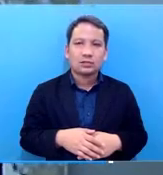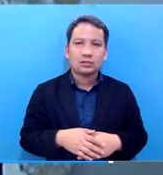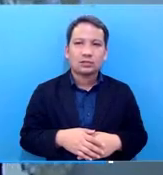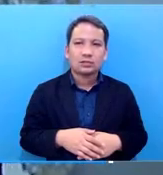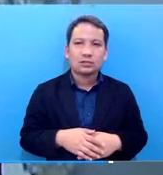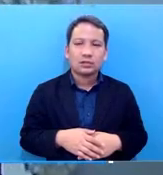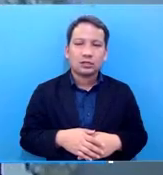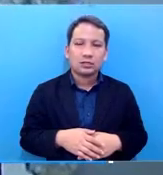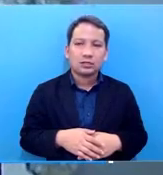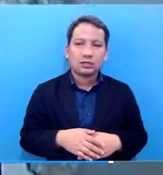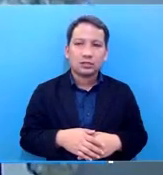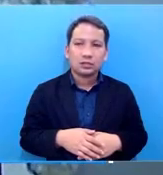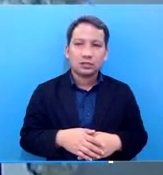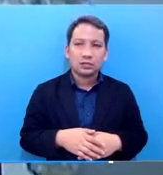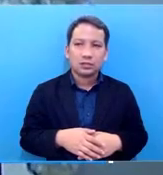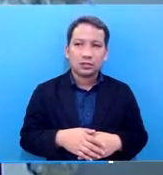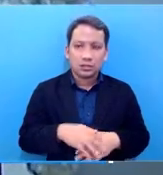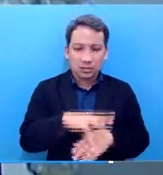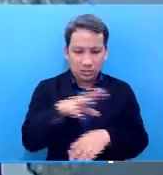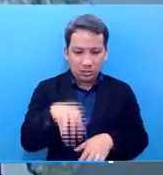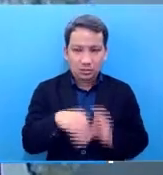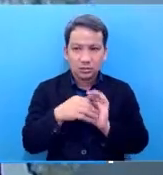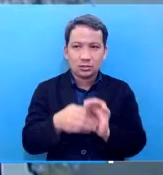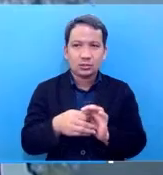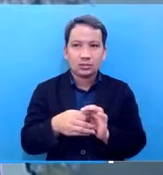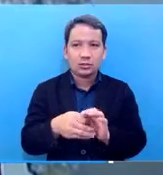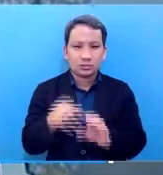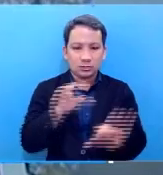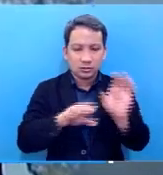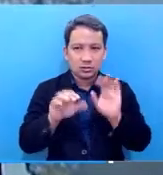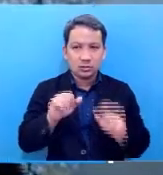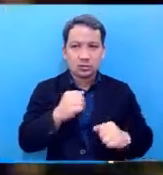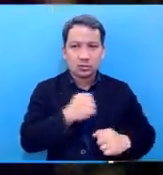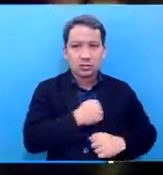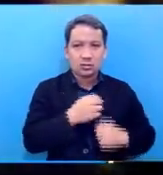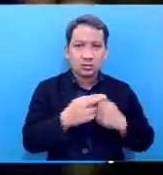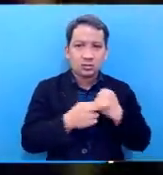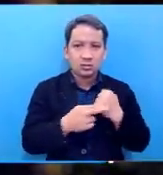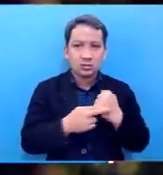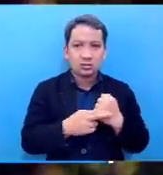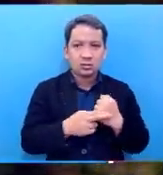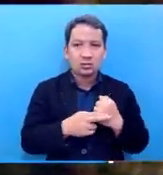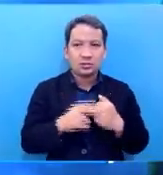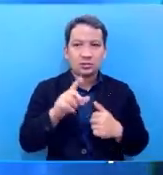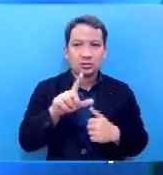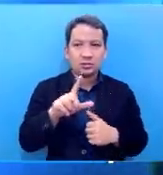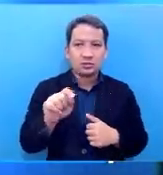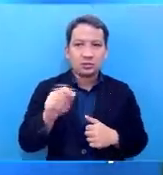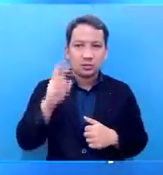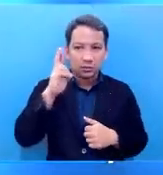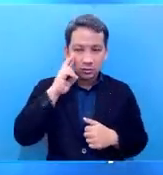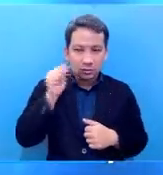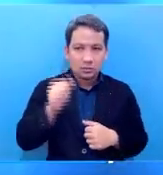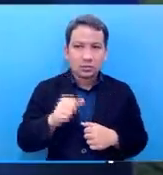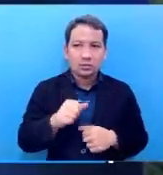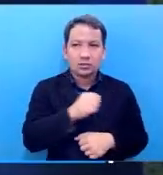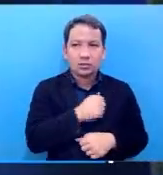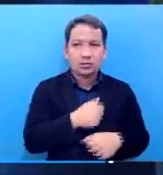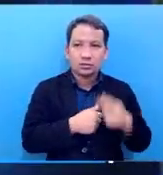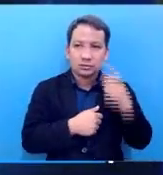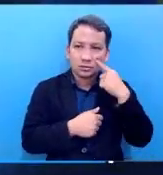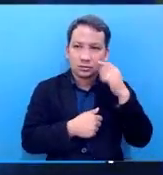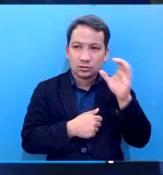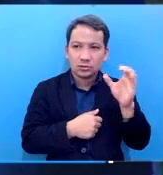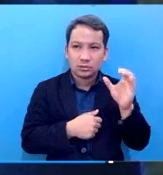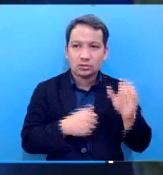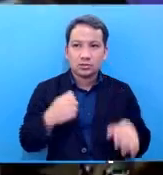Kaya naman itinampok din dito ang ilang celebrity army reservist na sina First Lieutenant Ronnie Liang, Sergeant Geneva Cruz at Sergeant